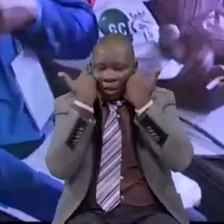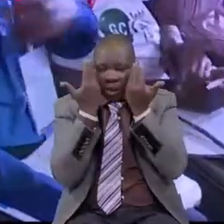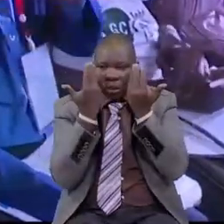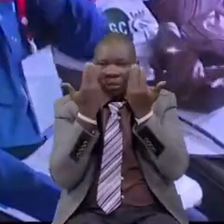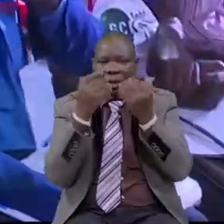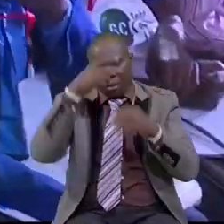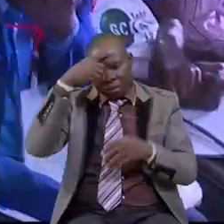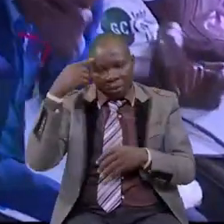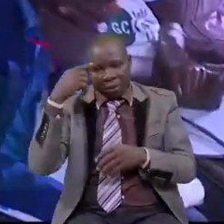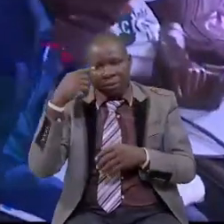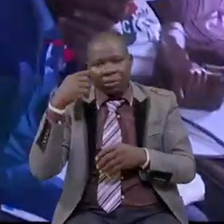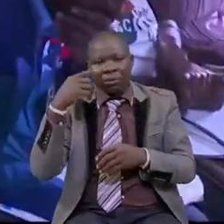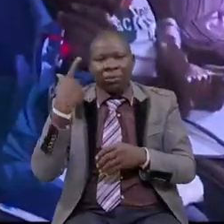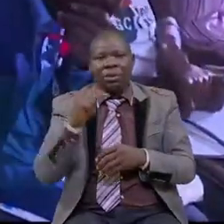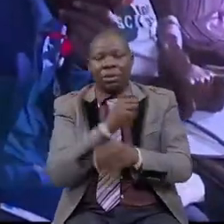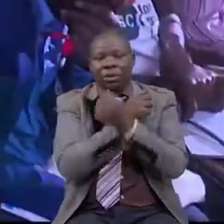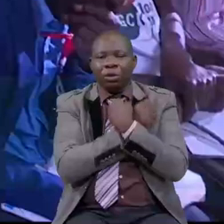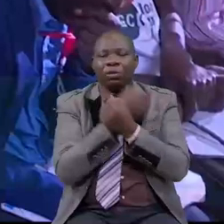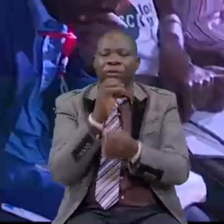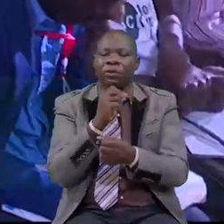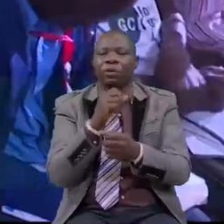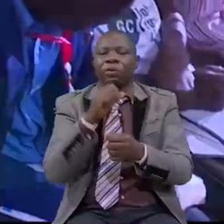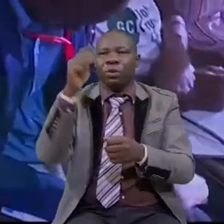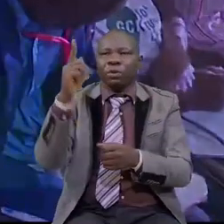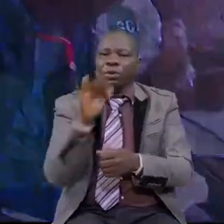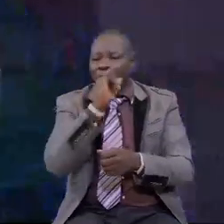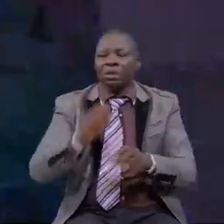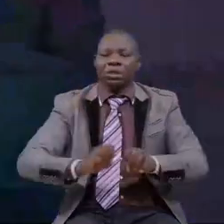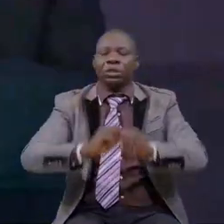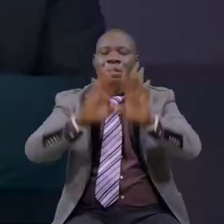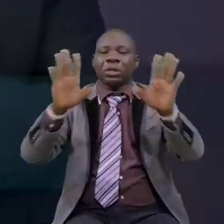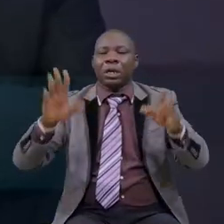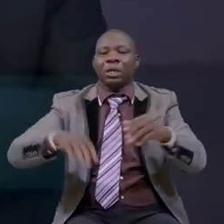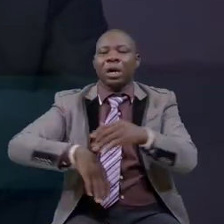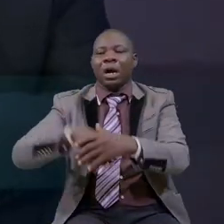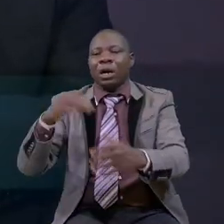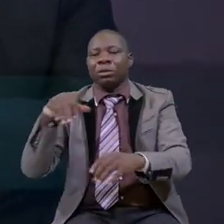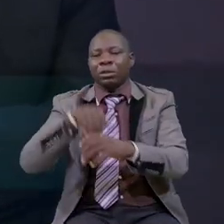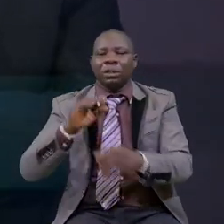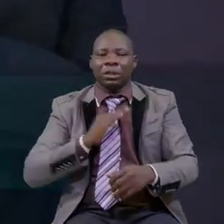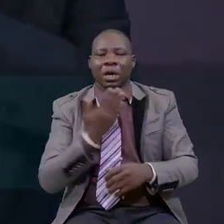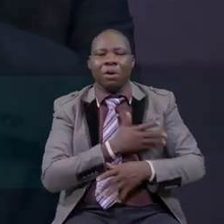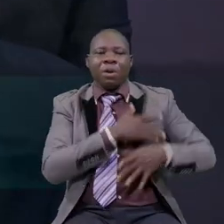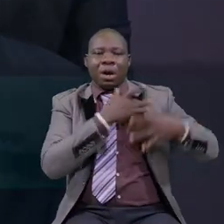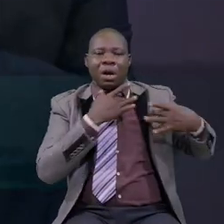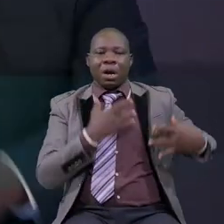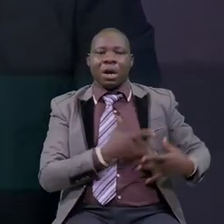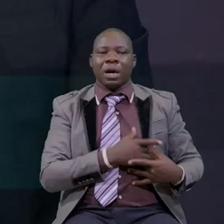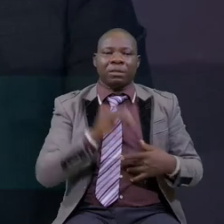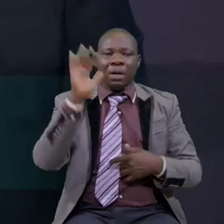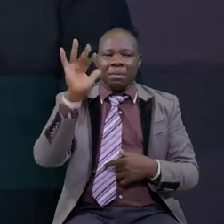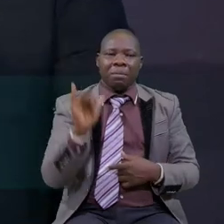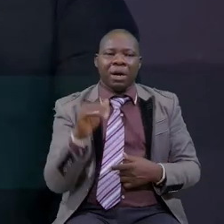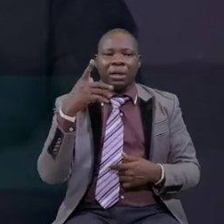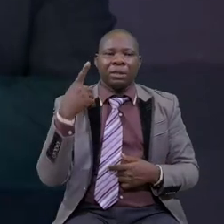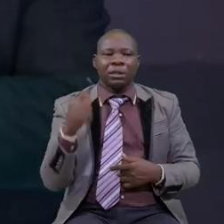parce que l'amour de Dieu est répandu dans nos cœurs par le Saint-Esprit qui